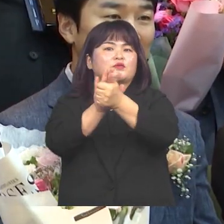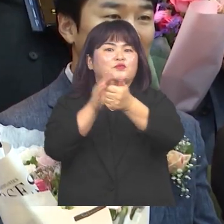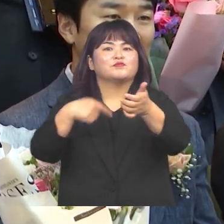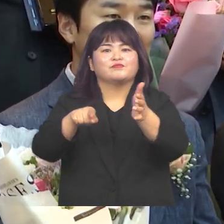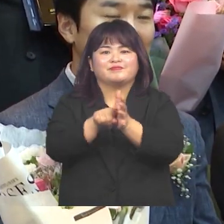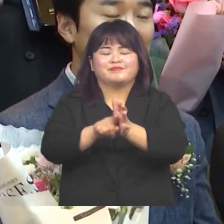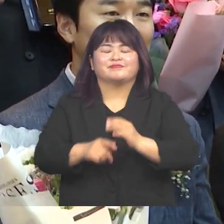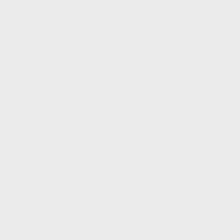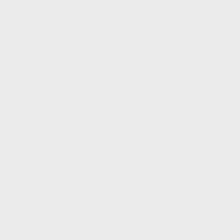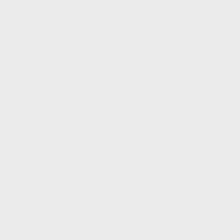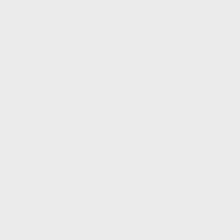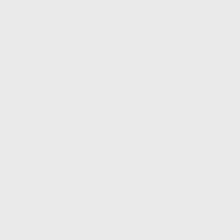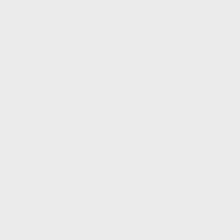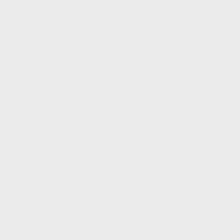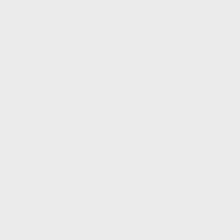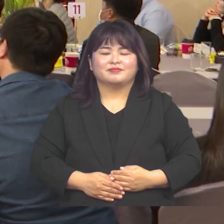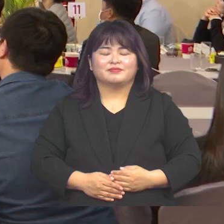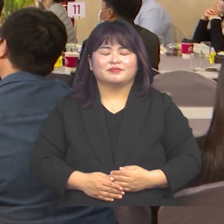것입니다.